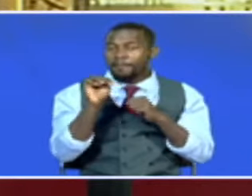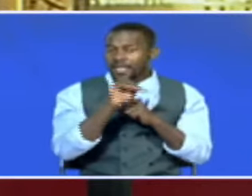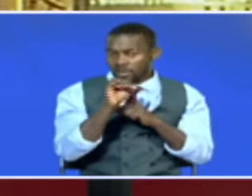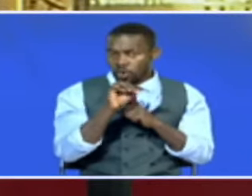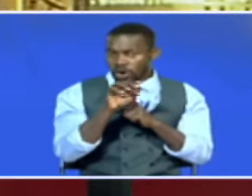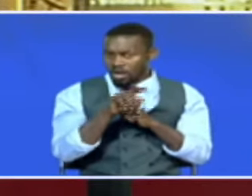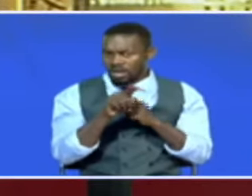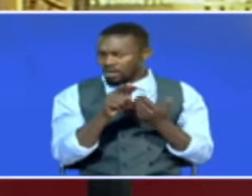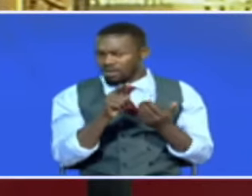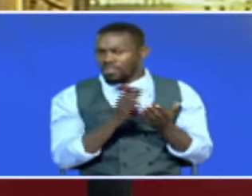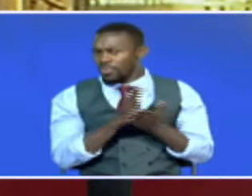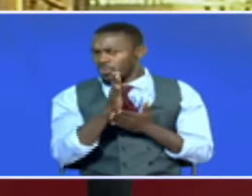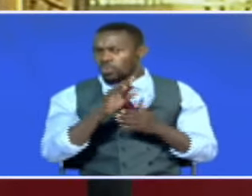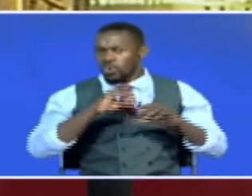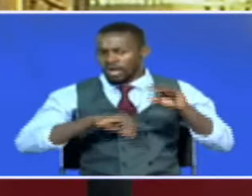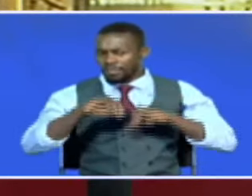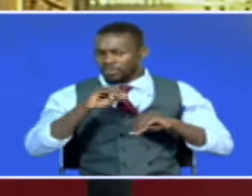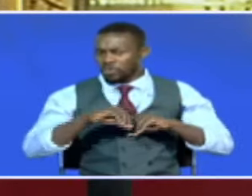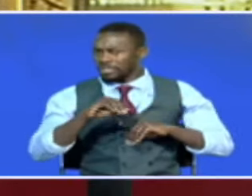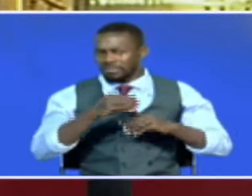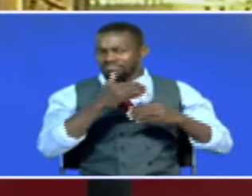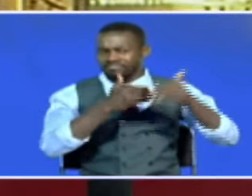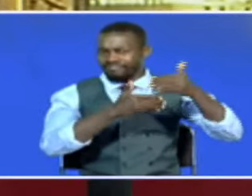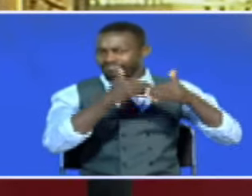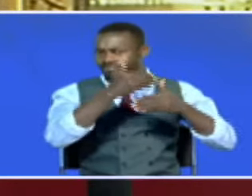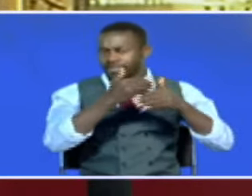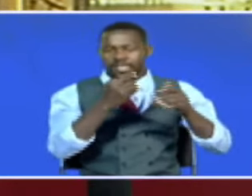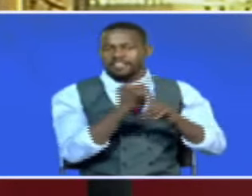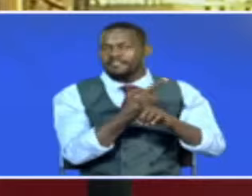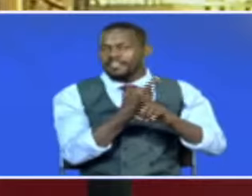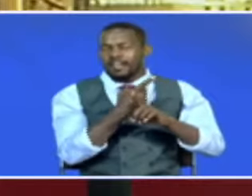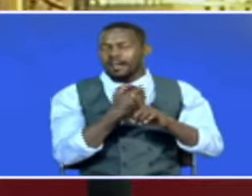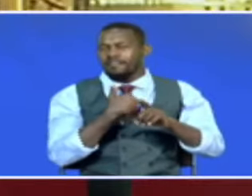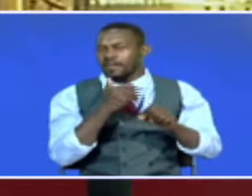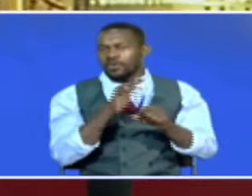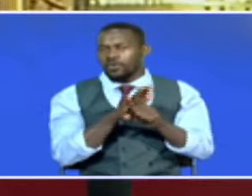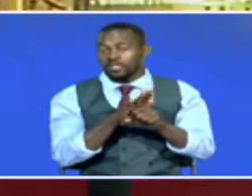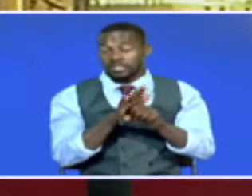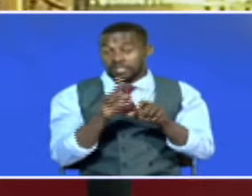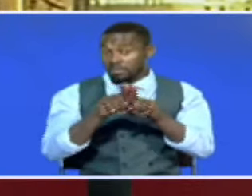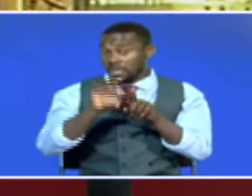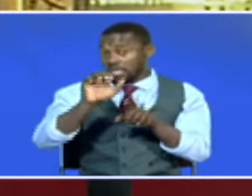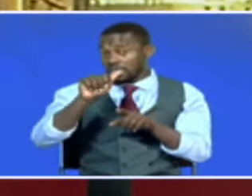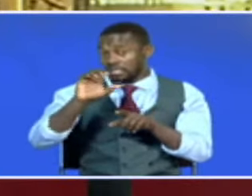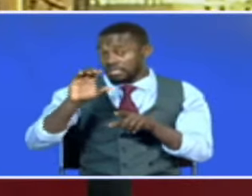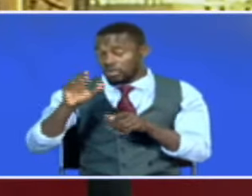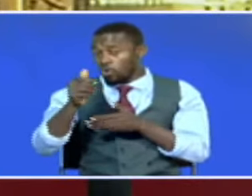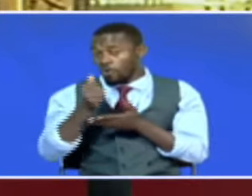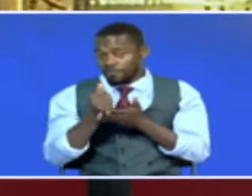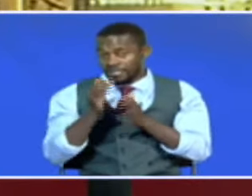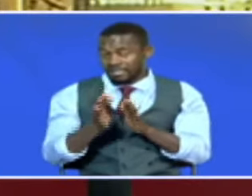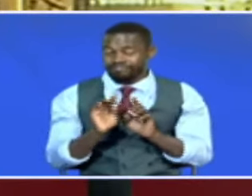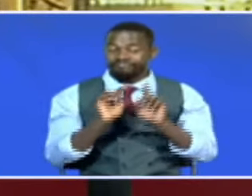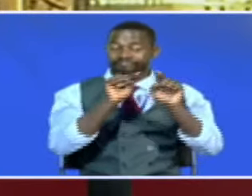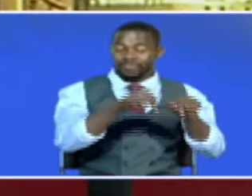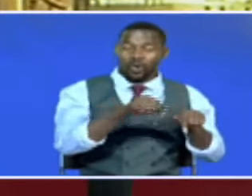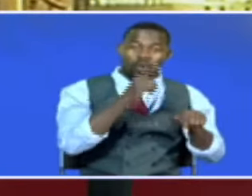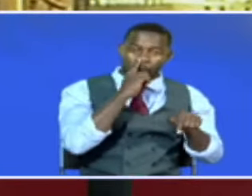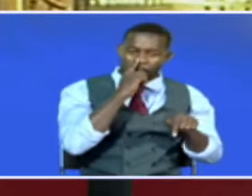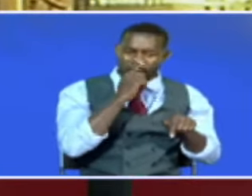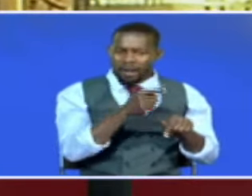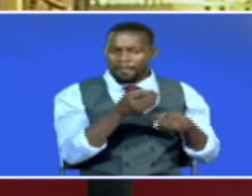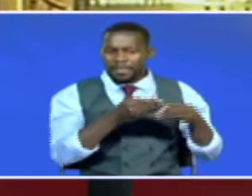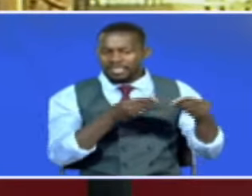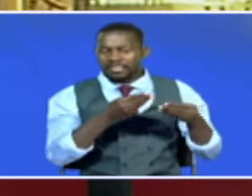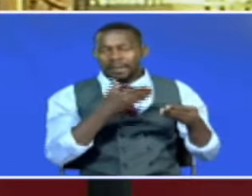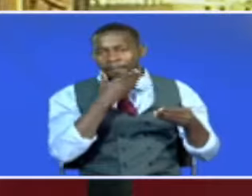kupitia ufisadi. Maafisa wa tume hiyo walifika nyumbani kwake kwa mshukio mapema wiki hii, huku akisema mfanyibiashara huyo anayefanya kazi